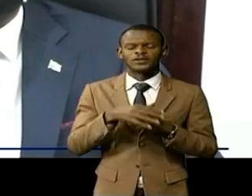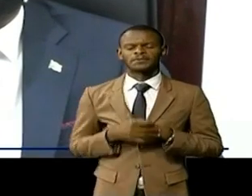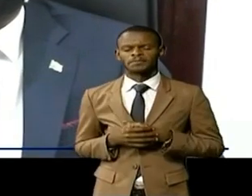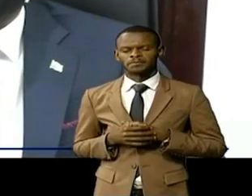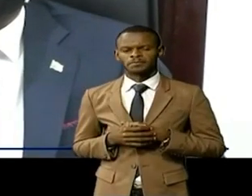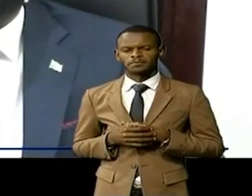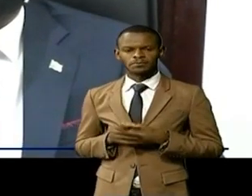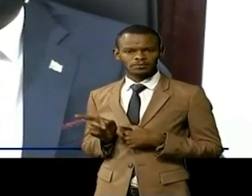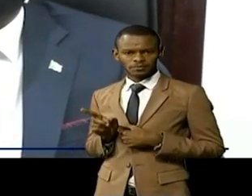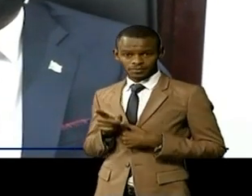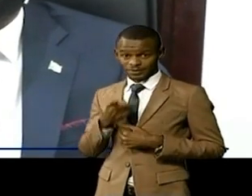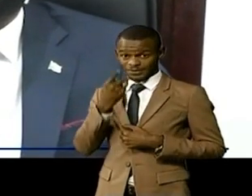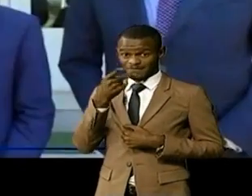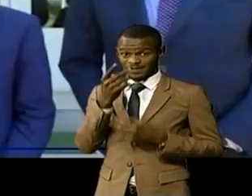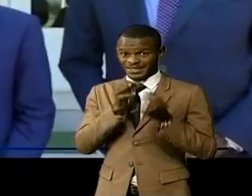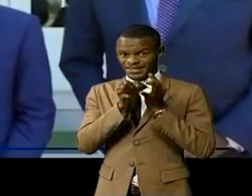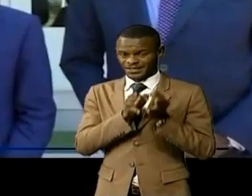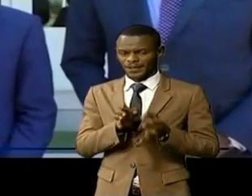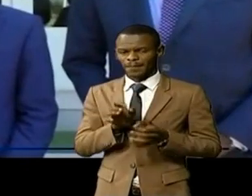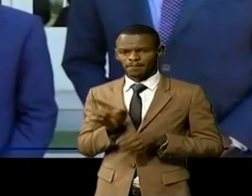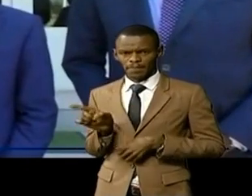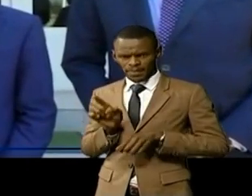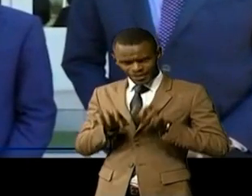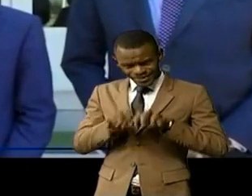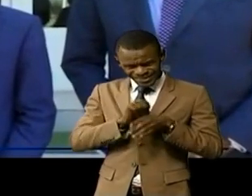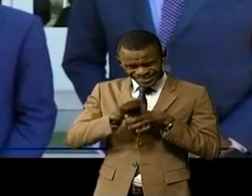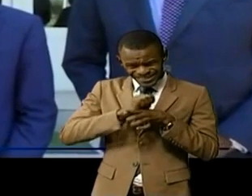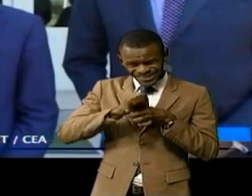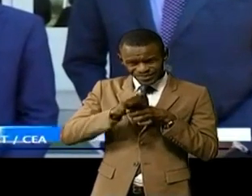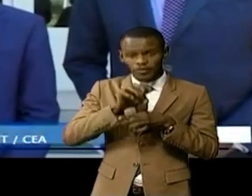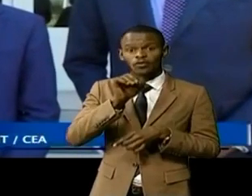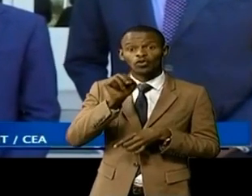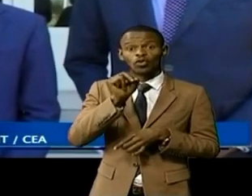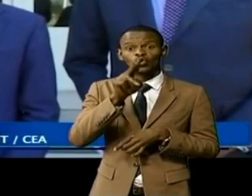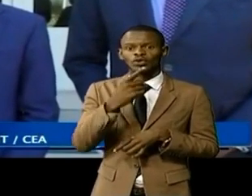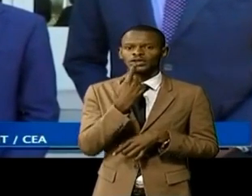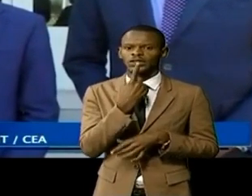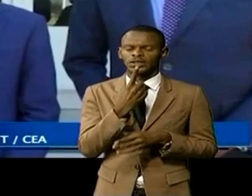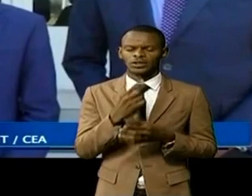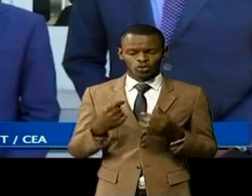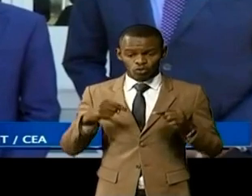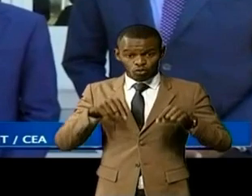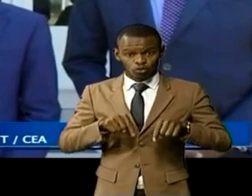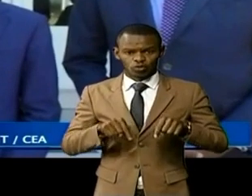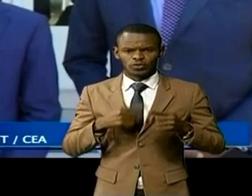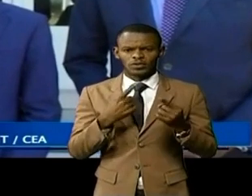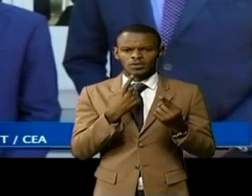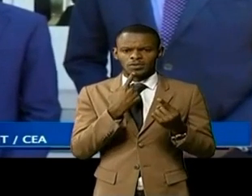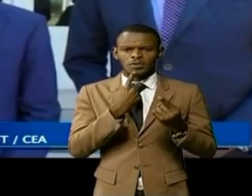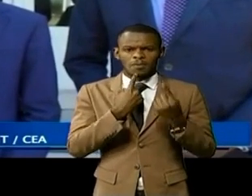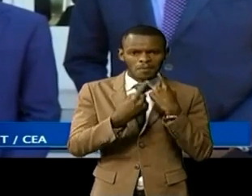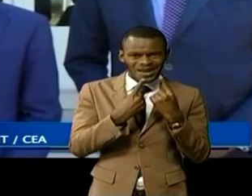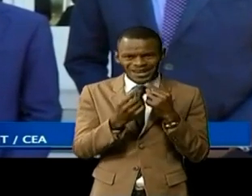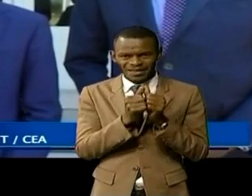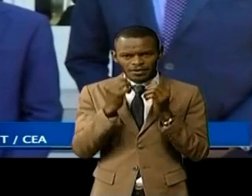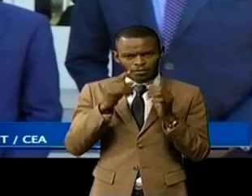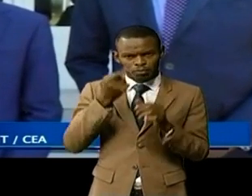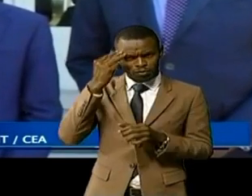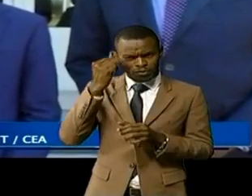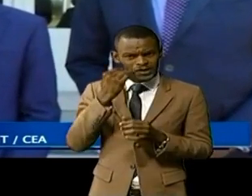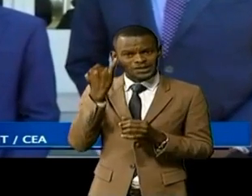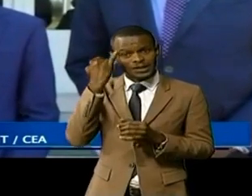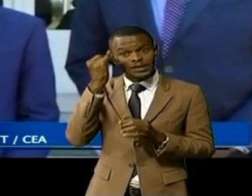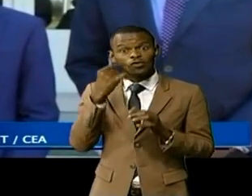Aujourd'hui, nous avons partagé des indicateurs très importants qui confirment la position, l'avantage comparatif de